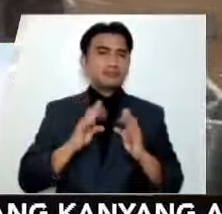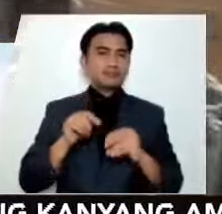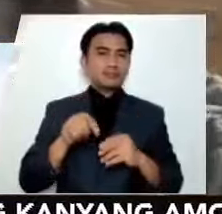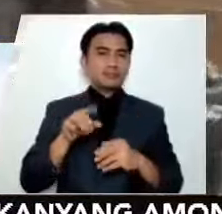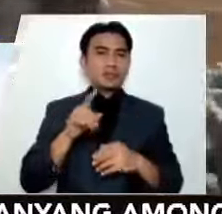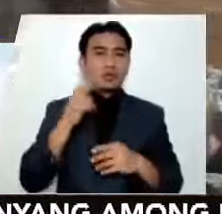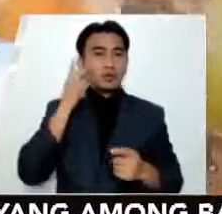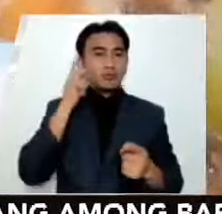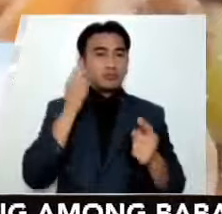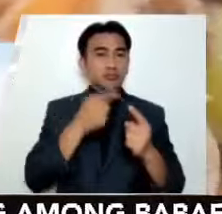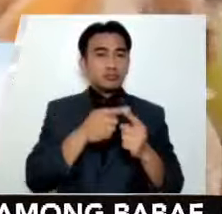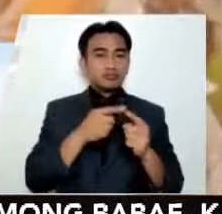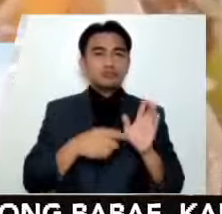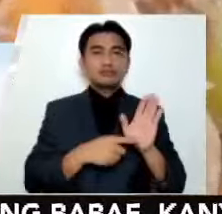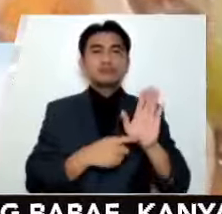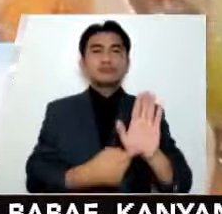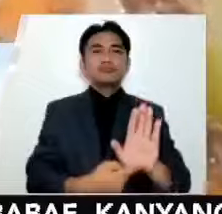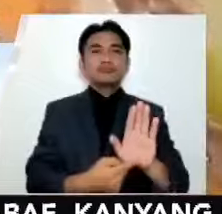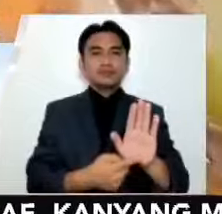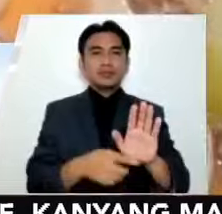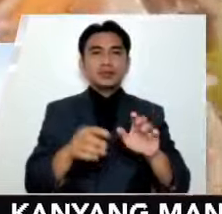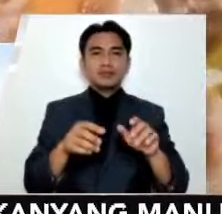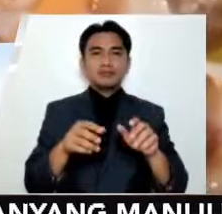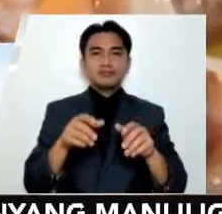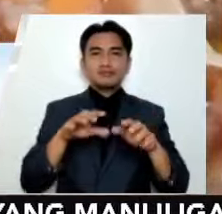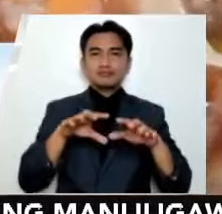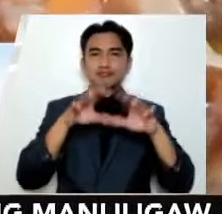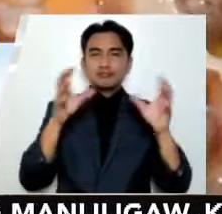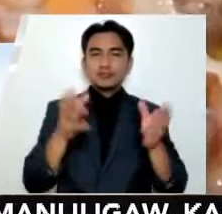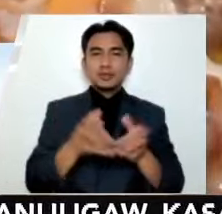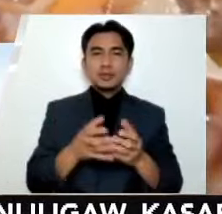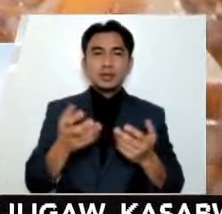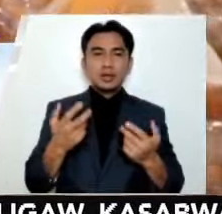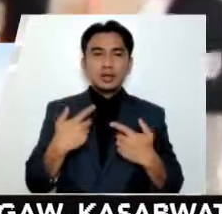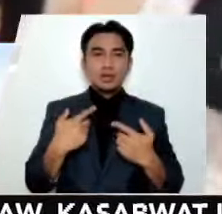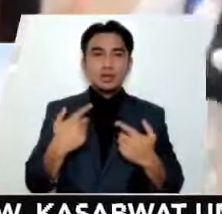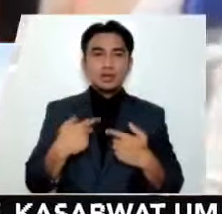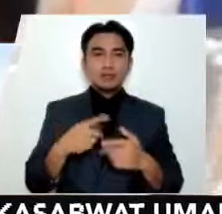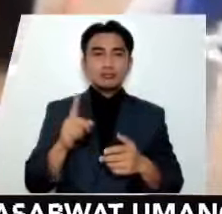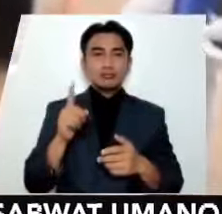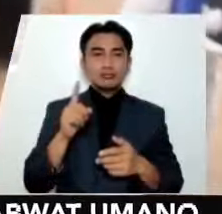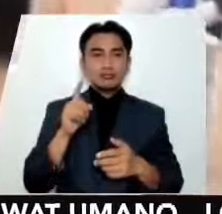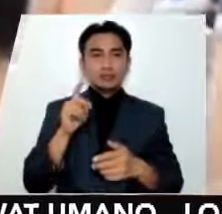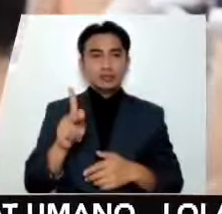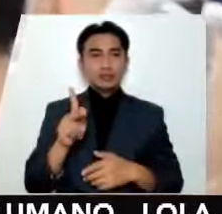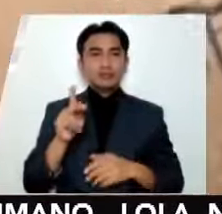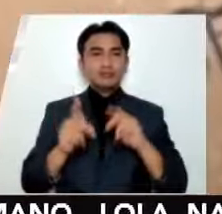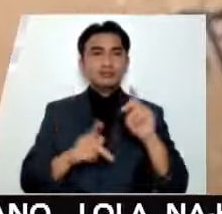Sa laki at dami, nasa 1,500 tao raw ang nakakain.